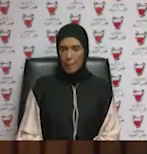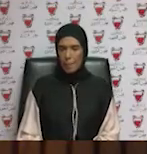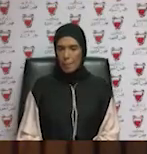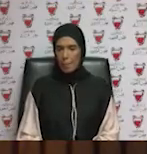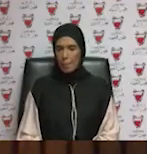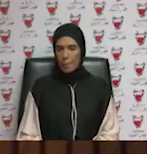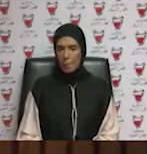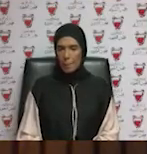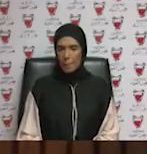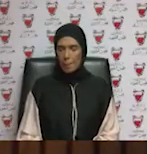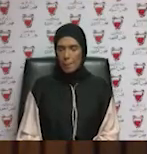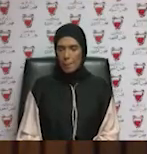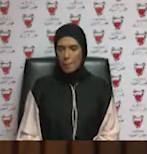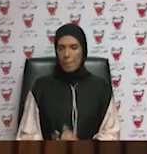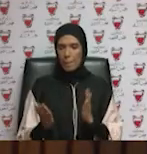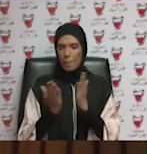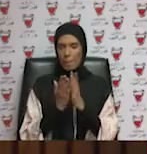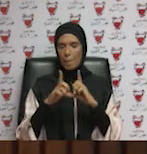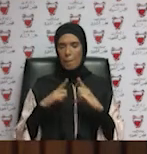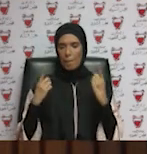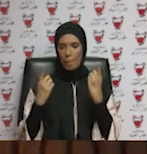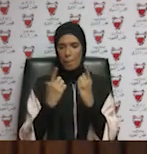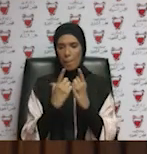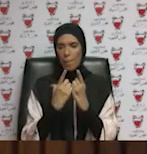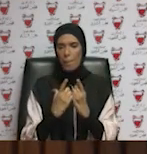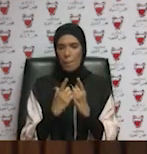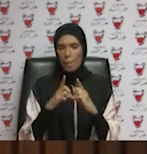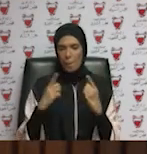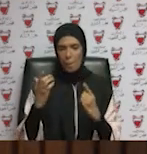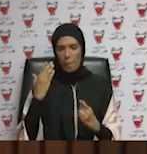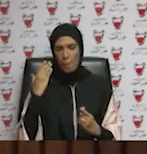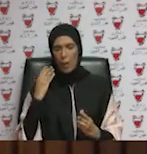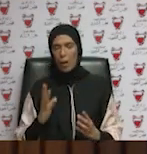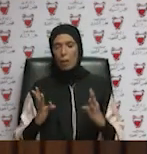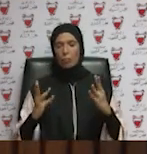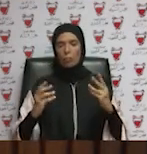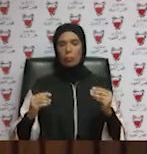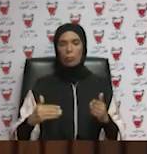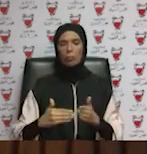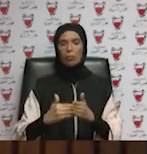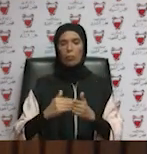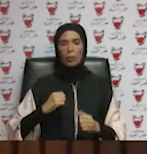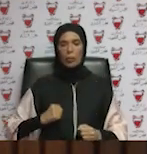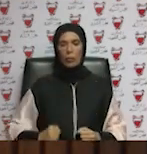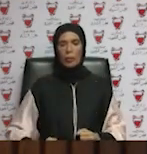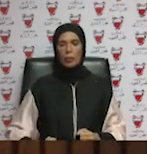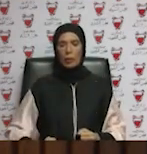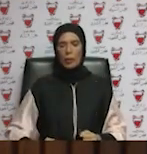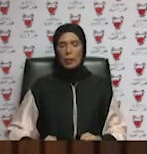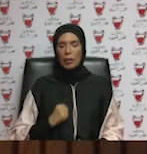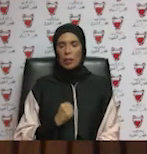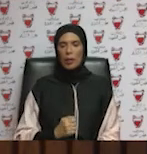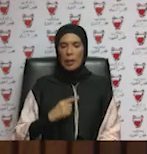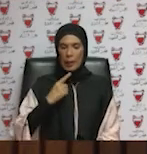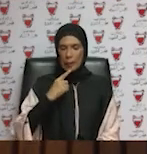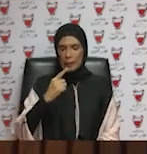تفضل. رأي اللجنة: تدارست اللجنة تقرير اللجنة السابقة بخصوص الحساب الختامي الموحد للدولة للسنة المالية المنتهية في